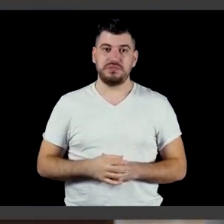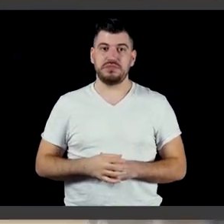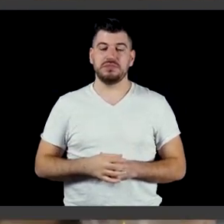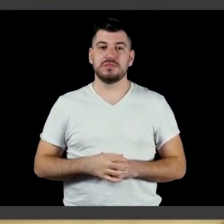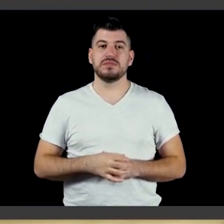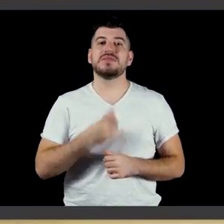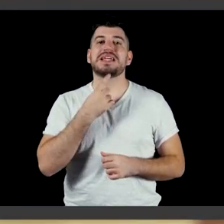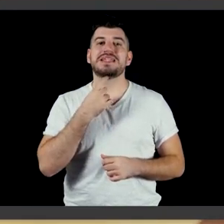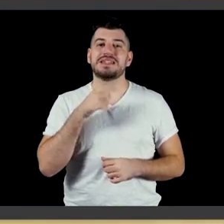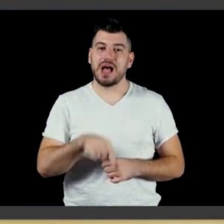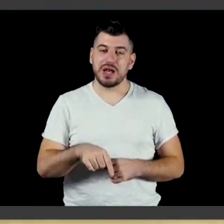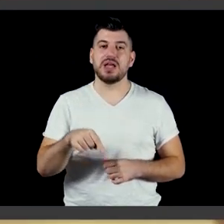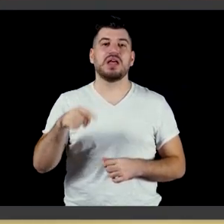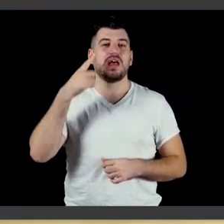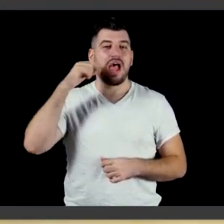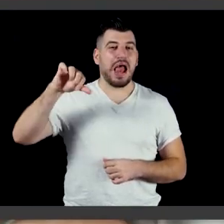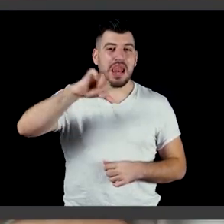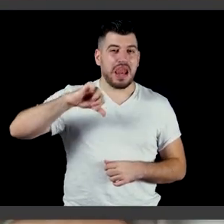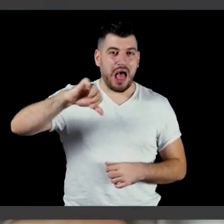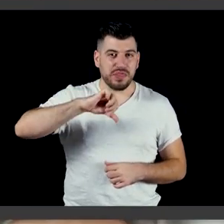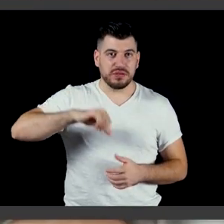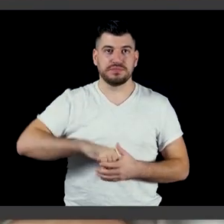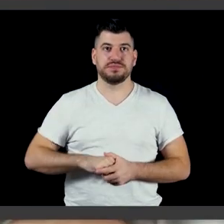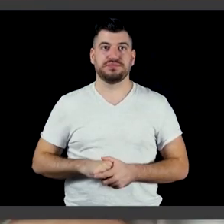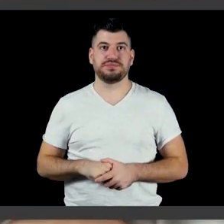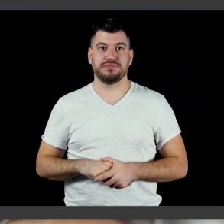τη ζάχαρη, το σπορέλαιο